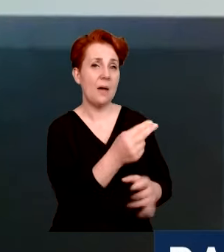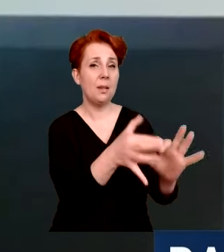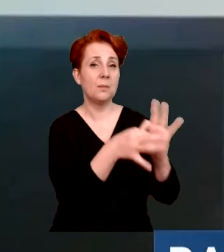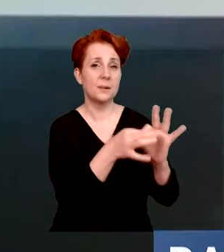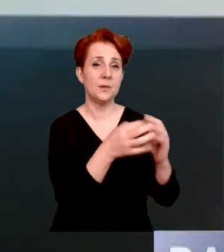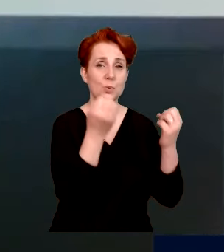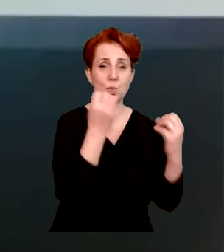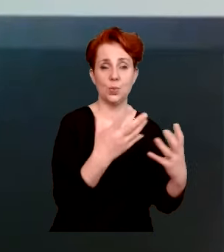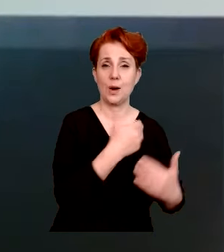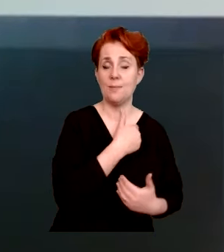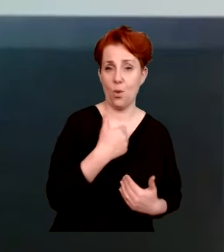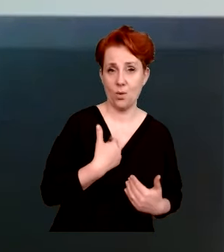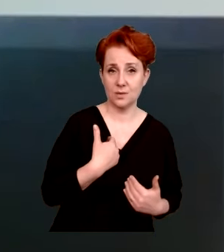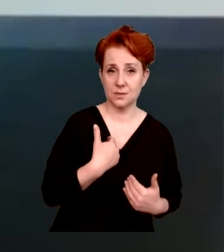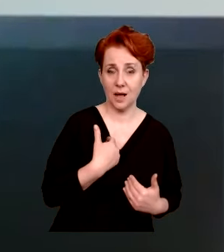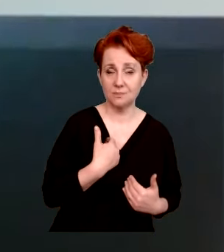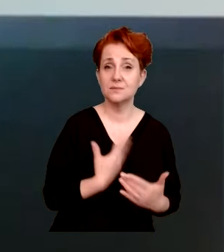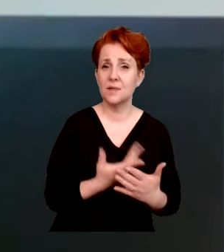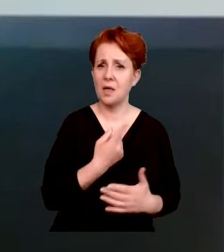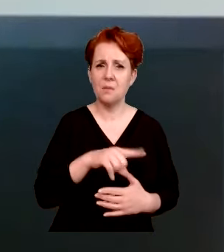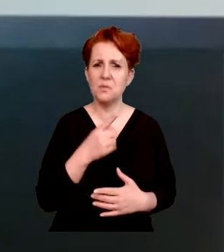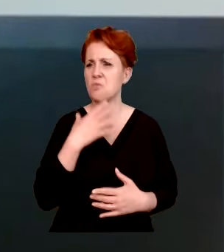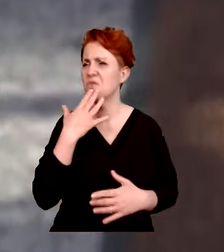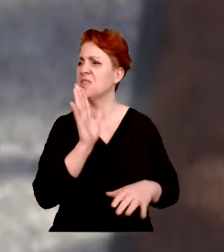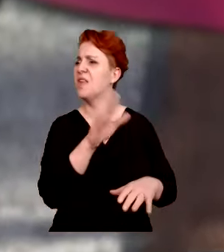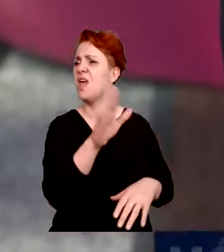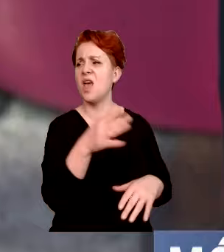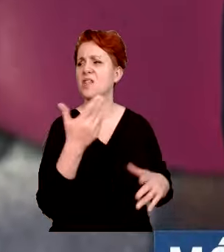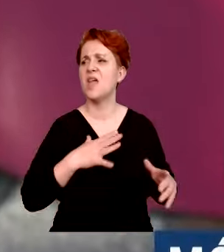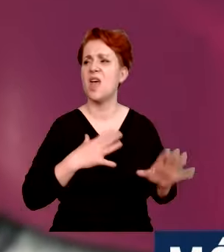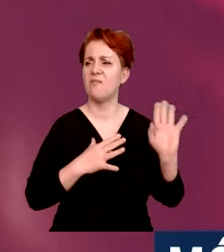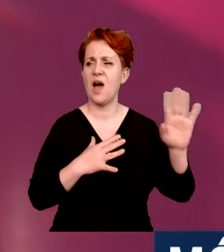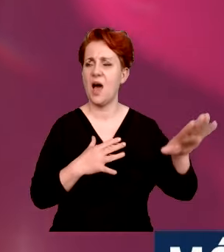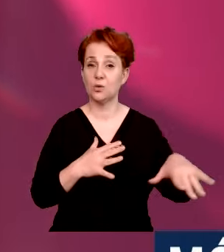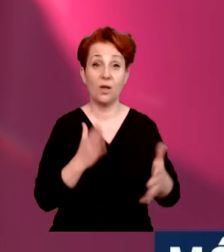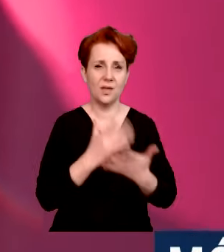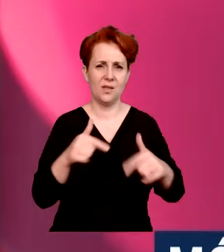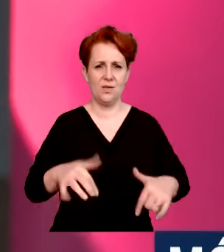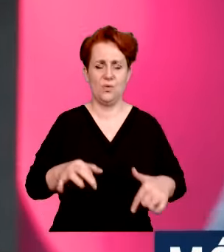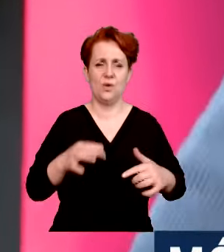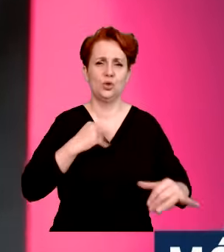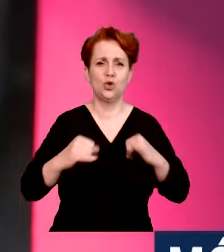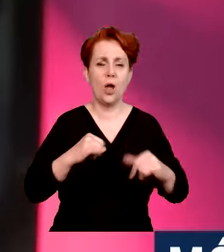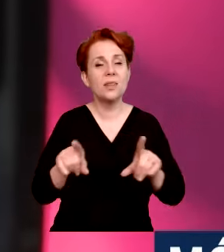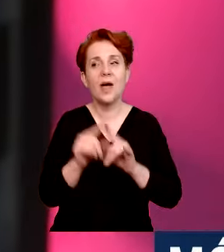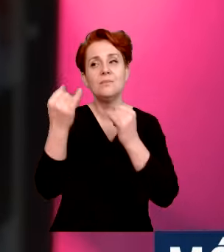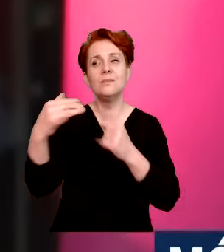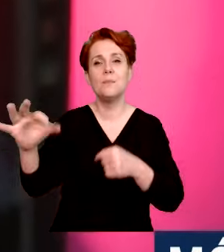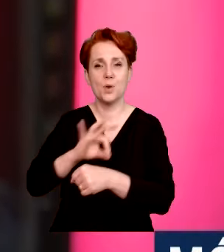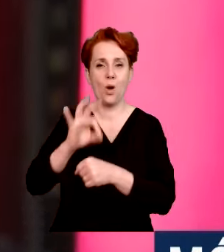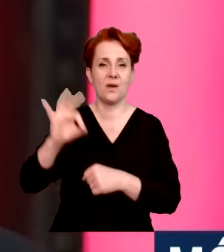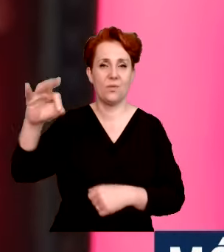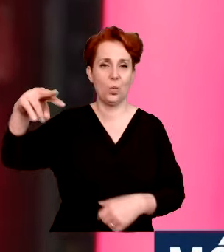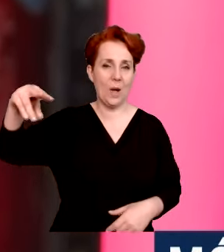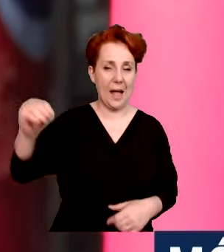polską, do czego będziemy coraz bardziej zniechęcani, nie tylko przez obecny rząd, ale także przez pewne projekty europejskie,